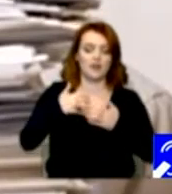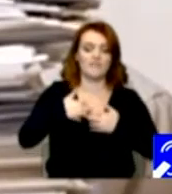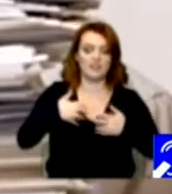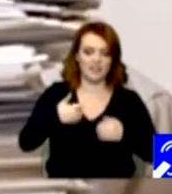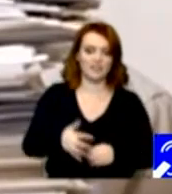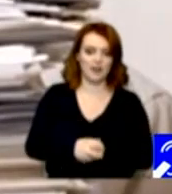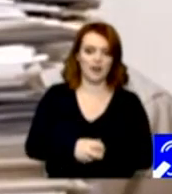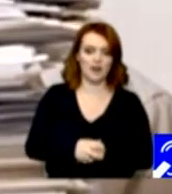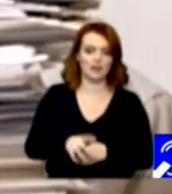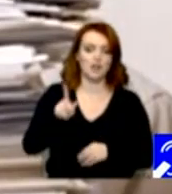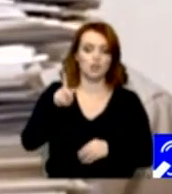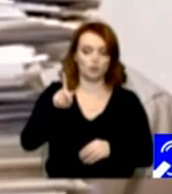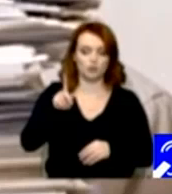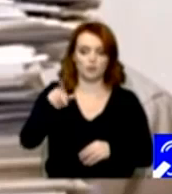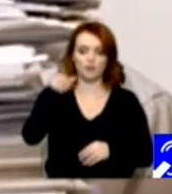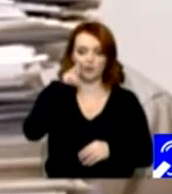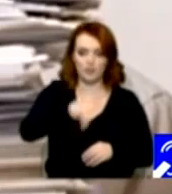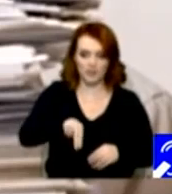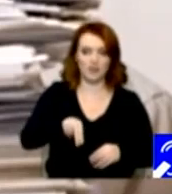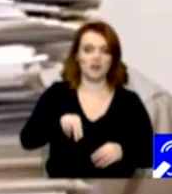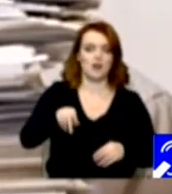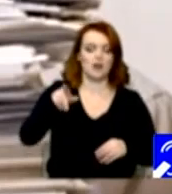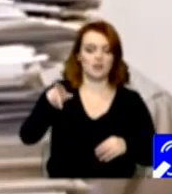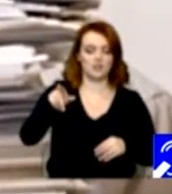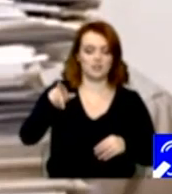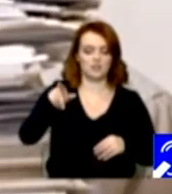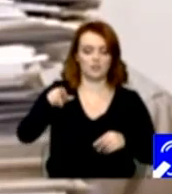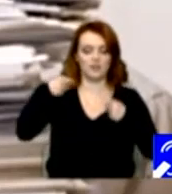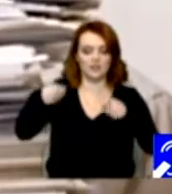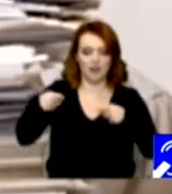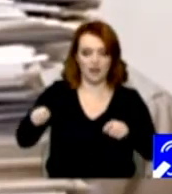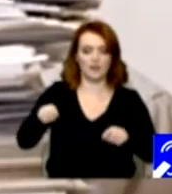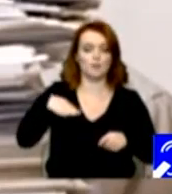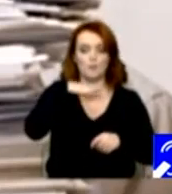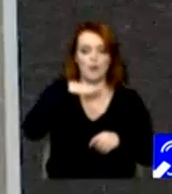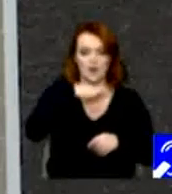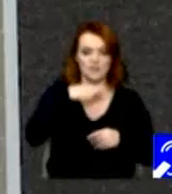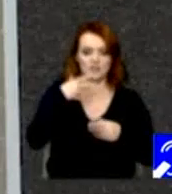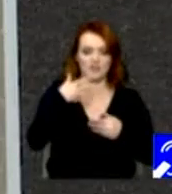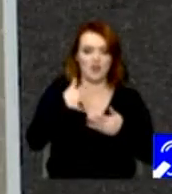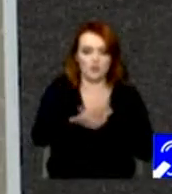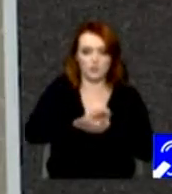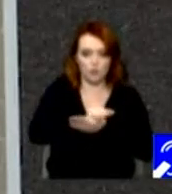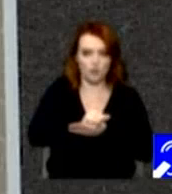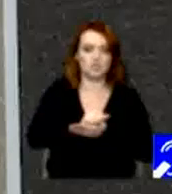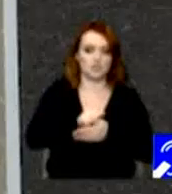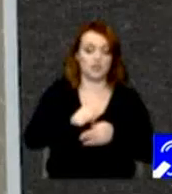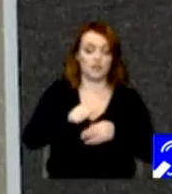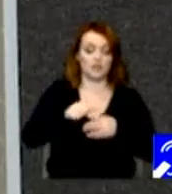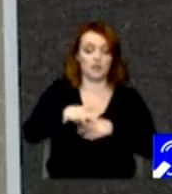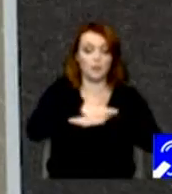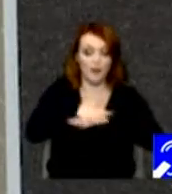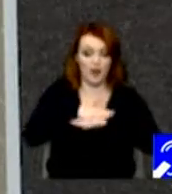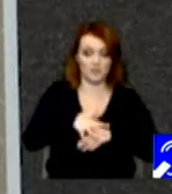peste 19.000 de kilograme de carne de pasăre refrigerate contaminată cu salmonella am lucrătorii în să ne au ajuns la concluzia